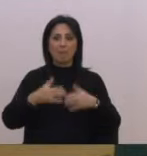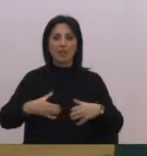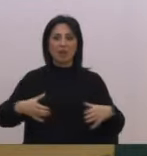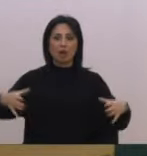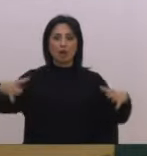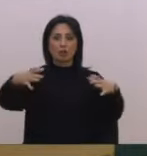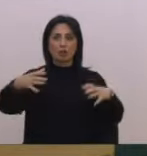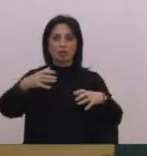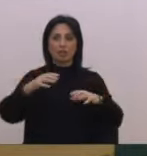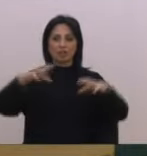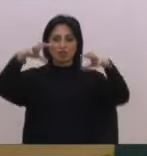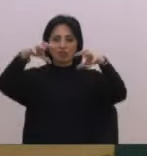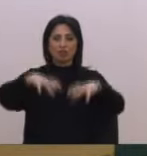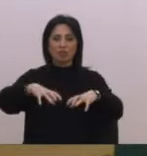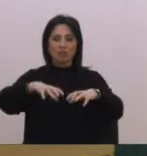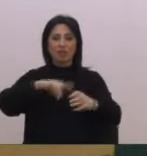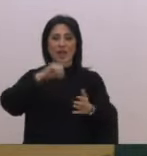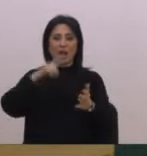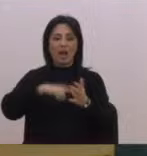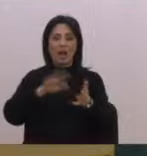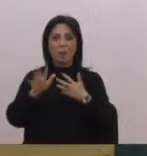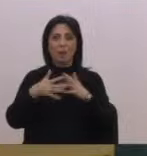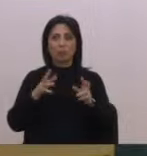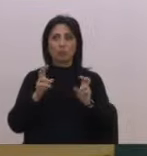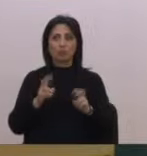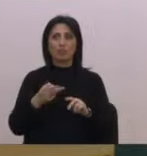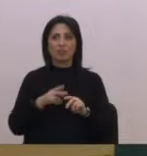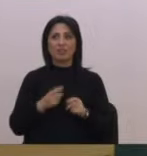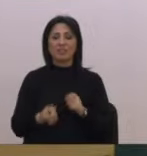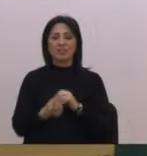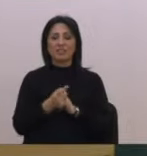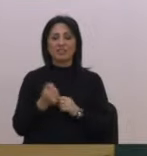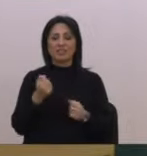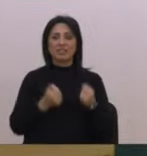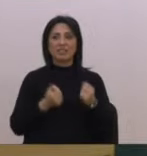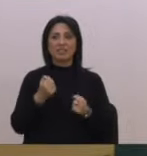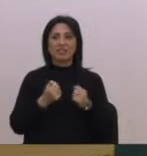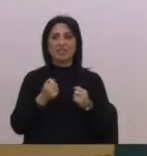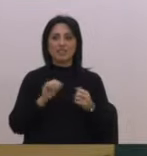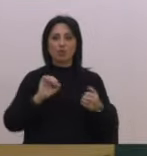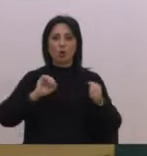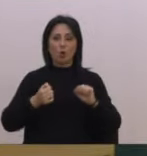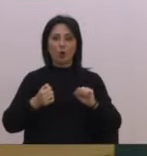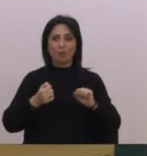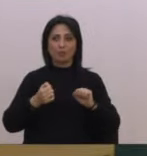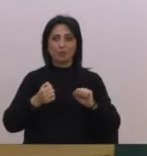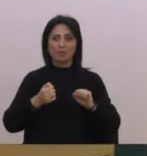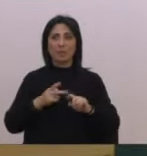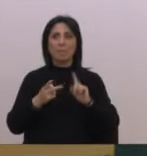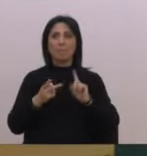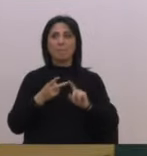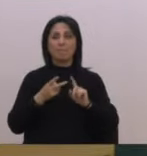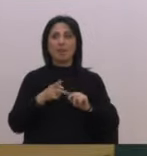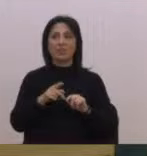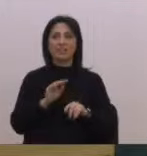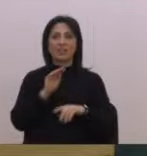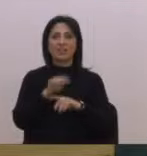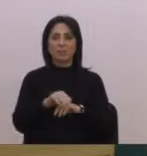konstruktsiebis chadgma kalak Batumshi es itsvevs satransporto kolaps erti mkhriv meore mkhriv ki